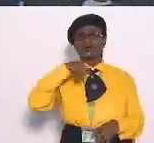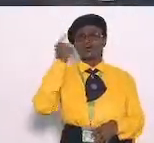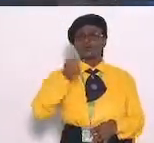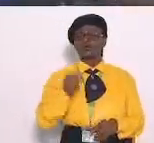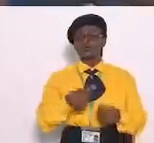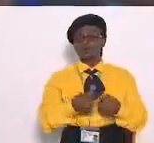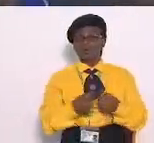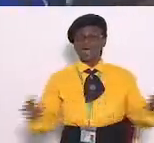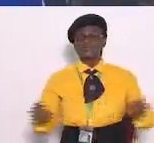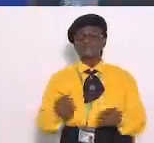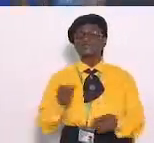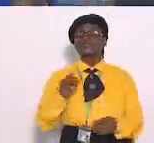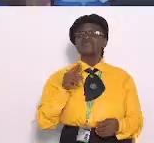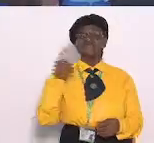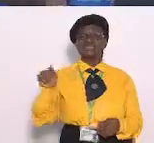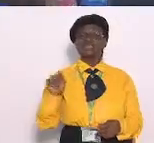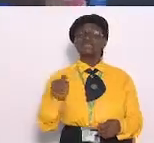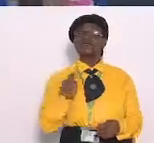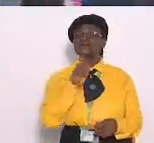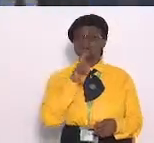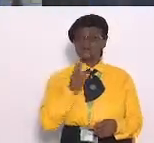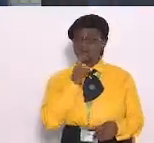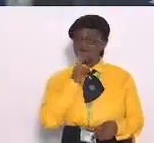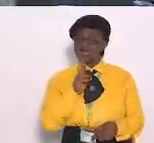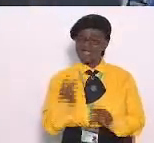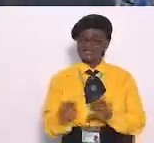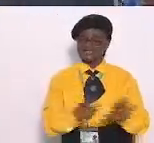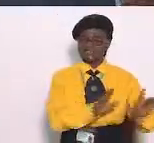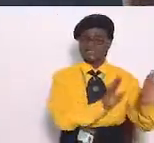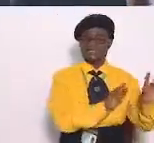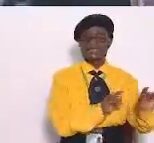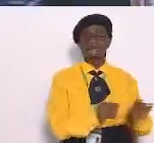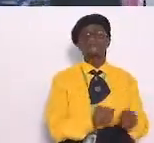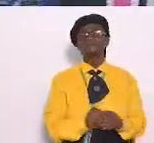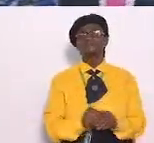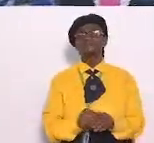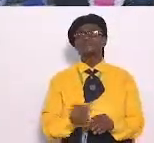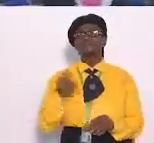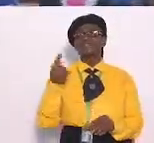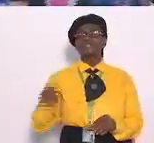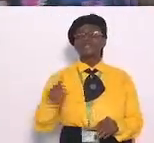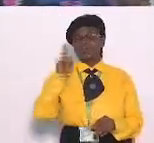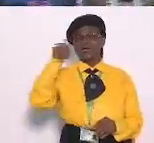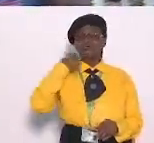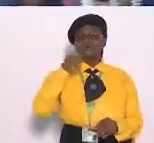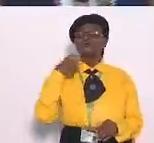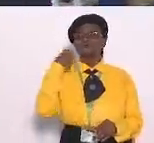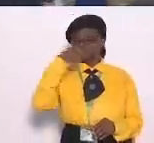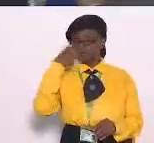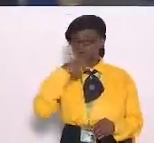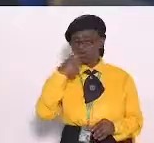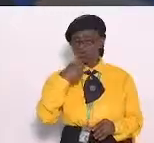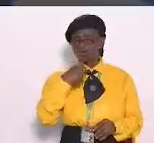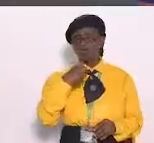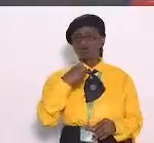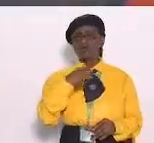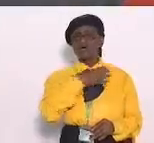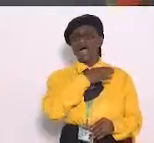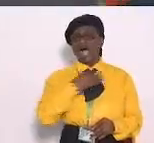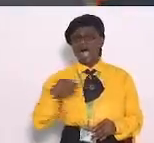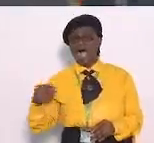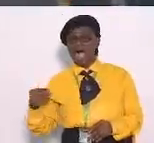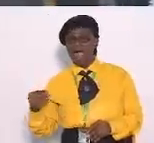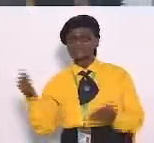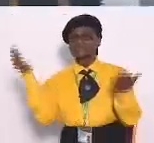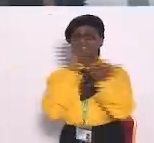créer celui qui respire et m rouge s'est divisé celui qui